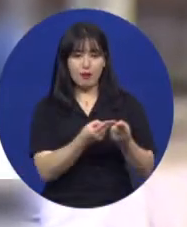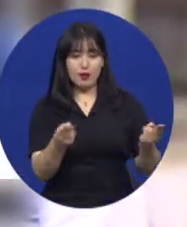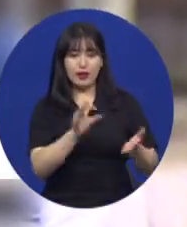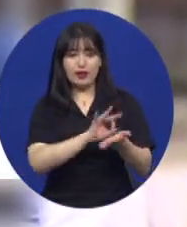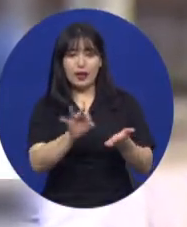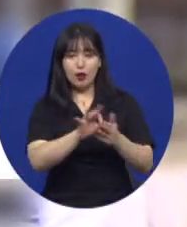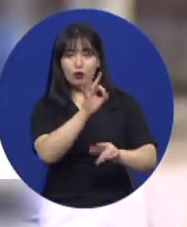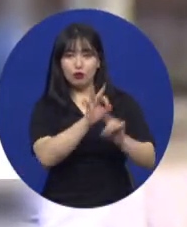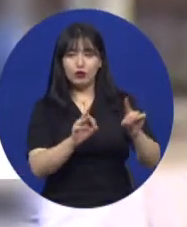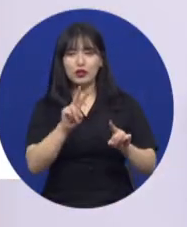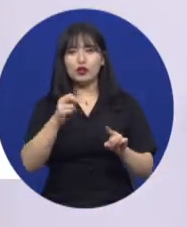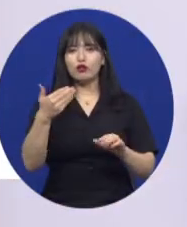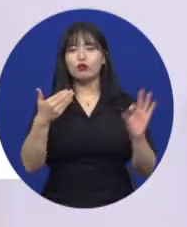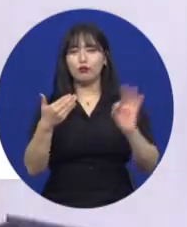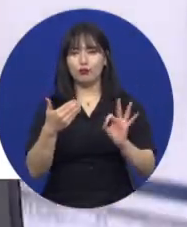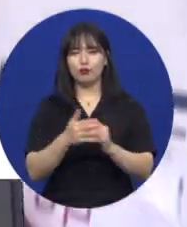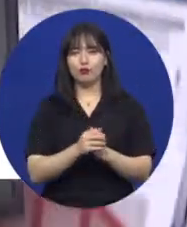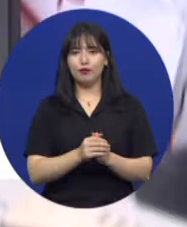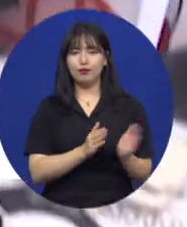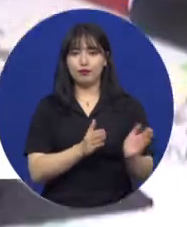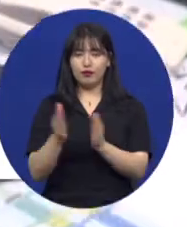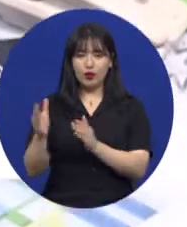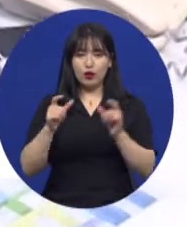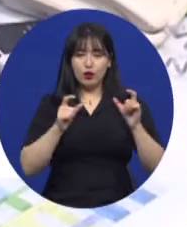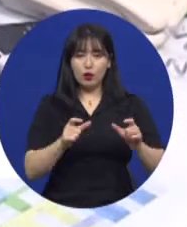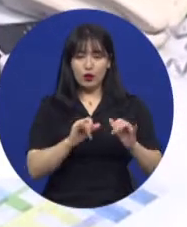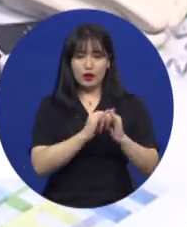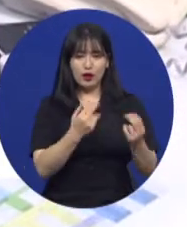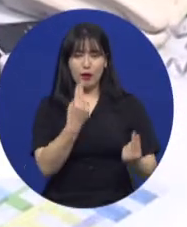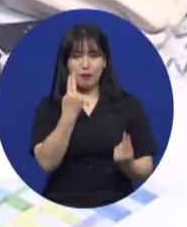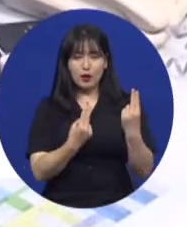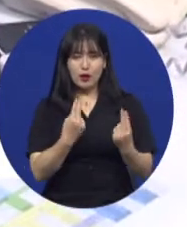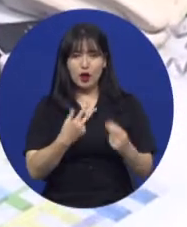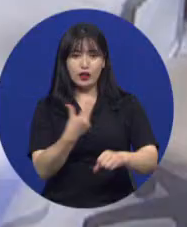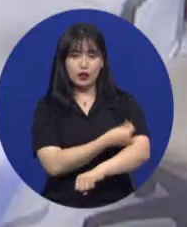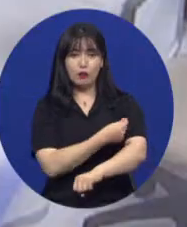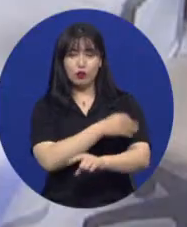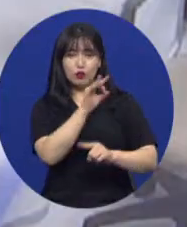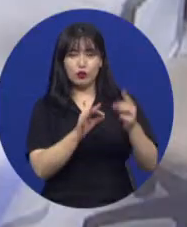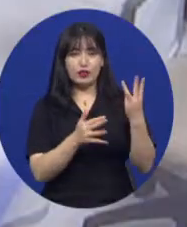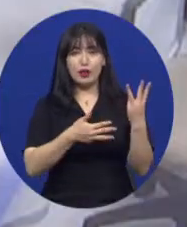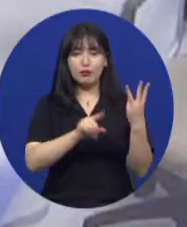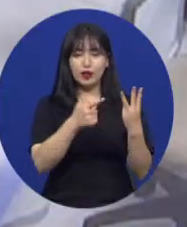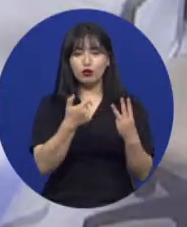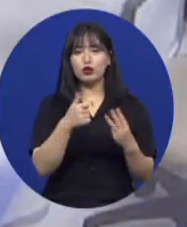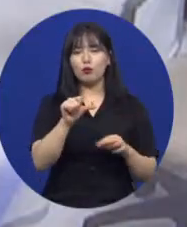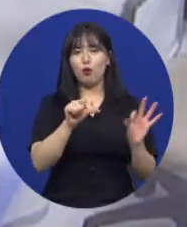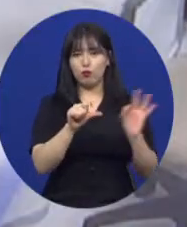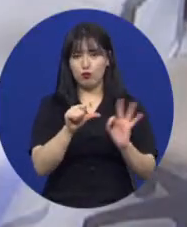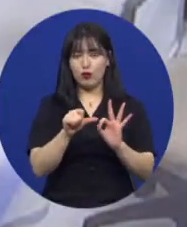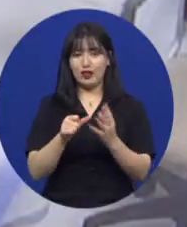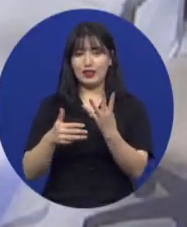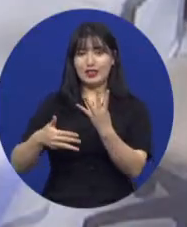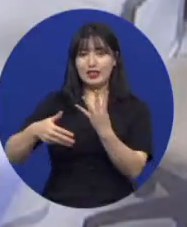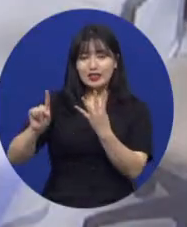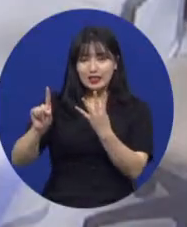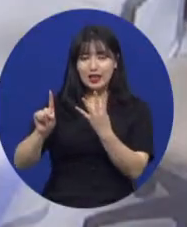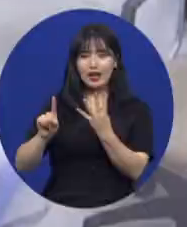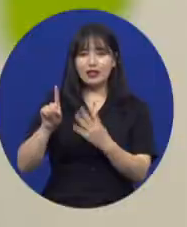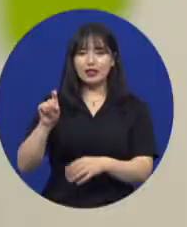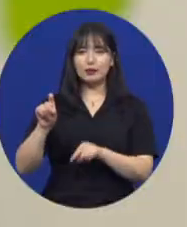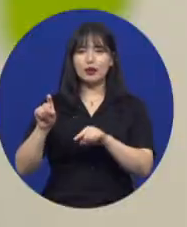29% 입니다 한편 도내 인구대비 쿠론 알구 백신접종 율은 3차 65% 4차는